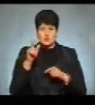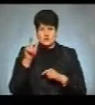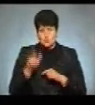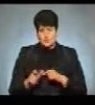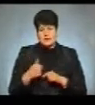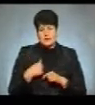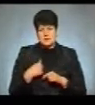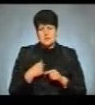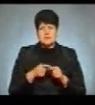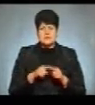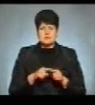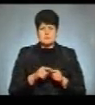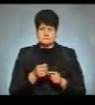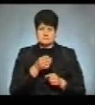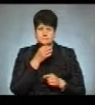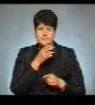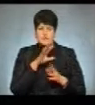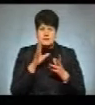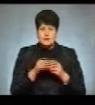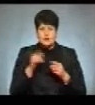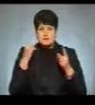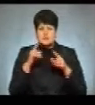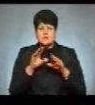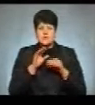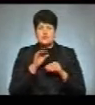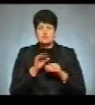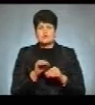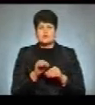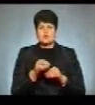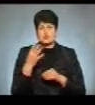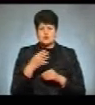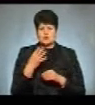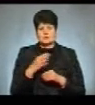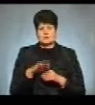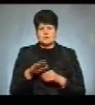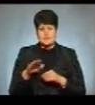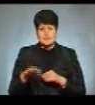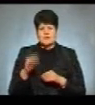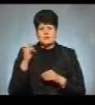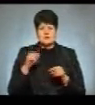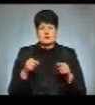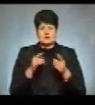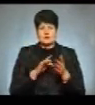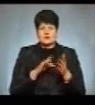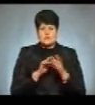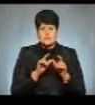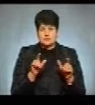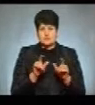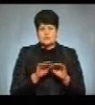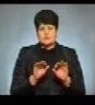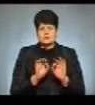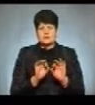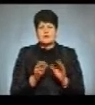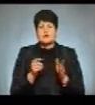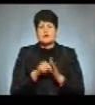мені це до душі. Загалом казки озвучили 40 вихованців Тернопільського обласного навчально-реабілітаційного центру. Діти розповіли, ролі